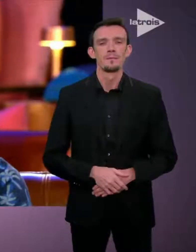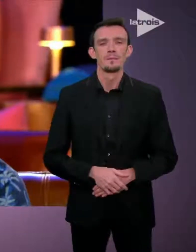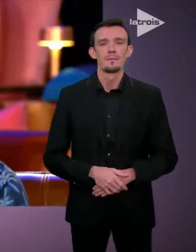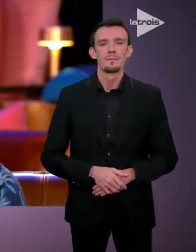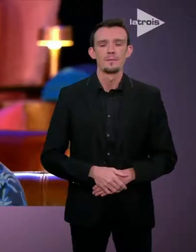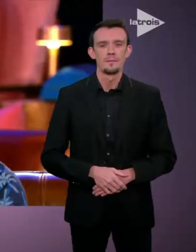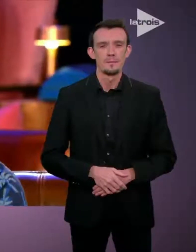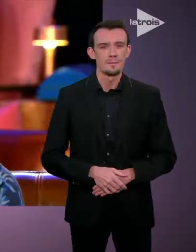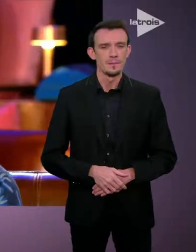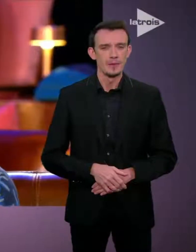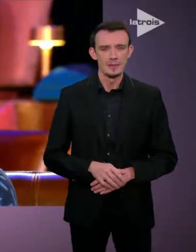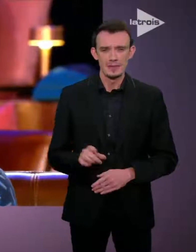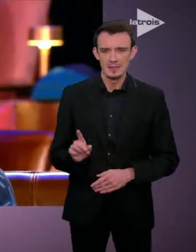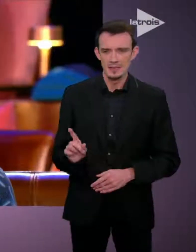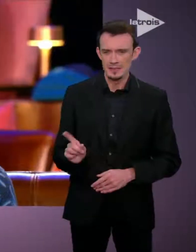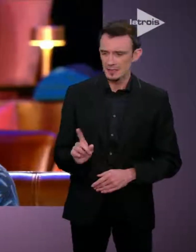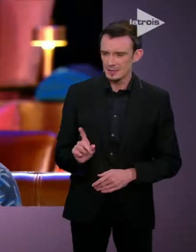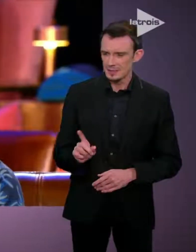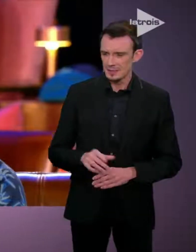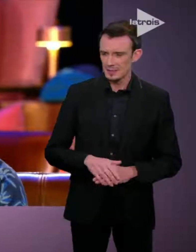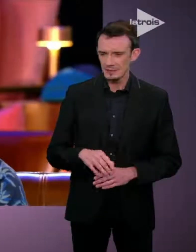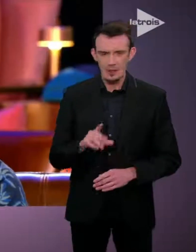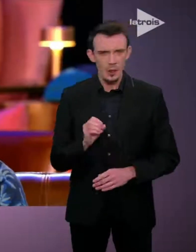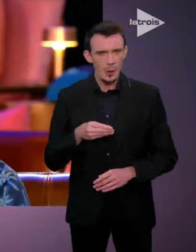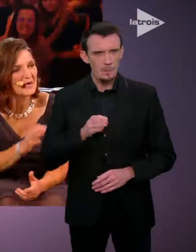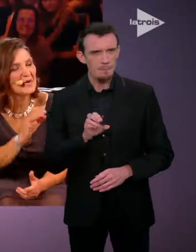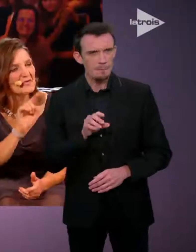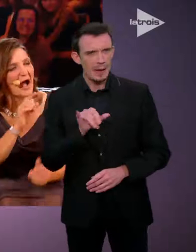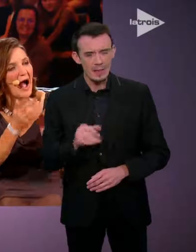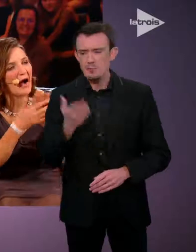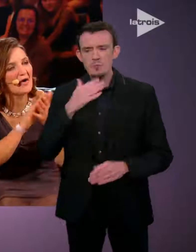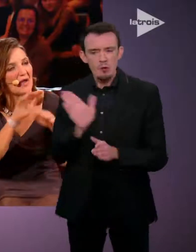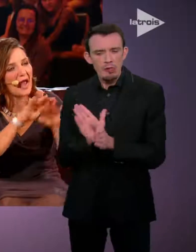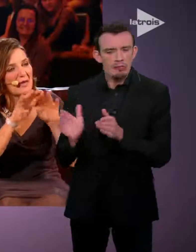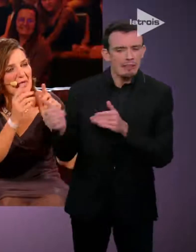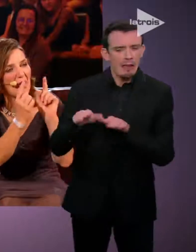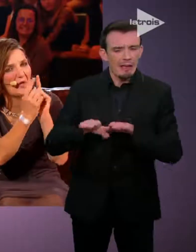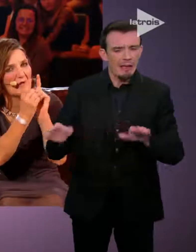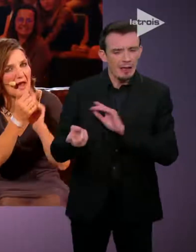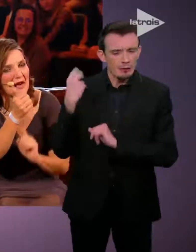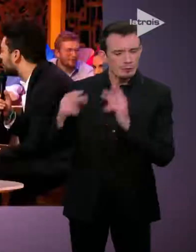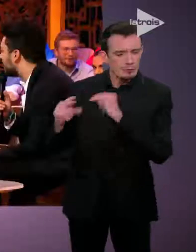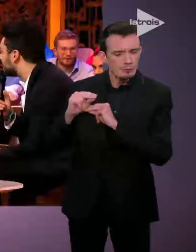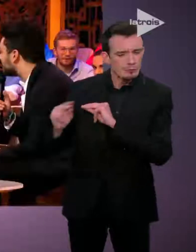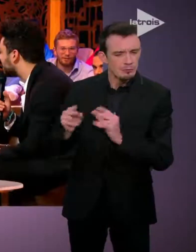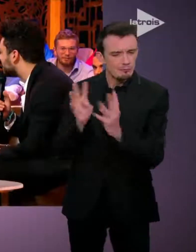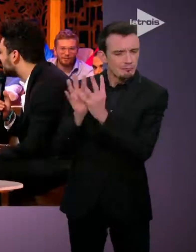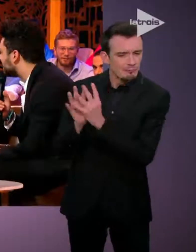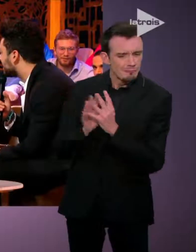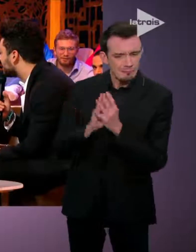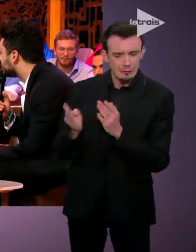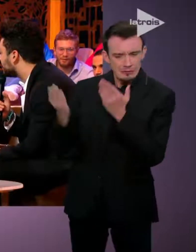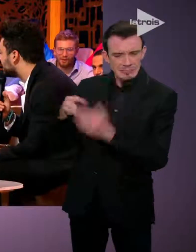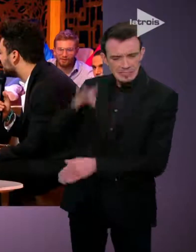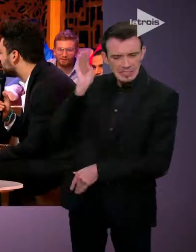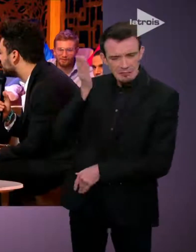Columbine. Qui ça ? Bon, va falloir que Columbine. Vous arrangiez en backstage peut-être pour faire des rencontres parce que je sais que Kev, il connaît, moi, j'adore il connaît le rap, plein de ça. Gens. Donc, voilà.